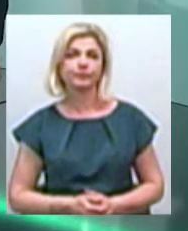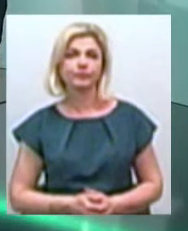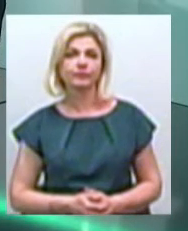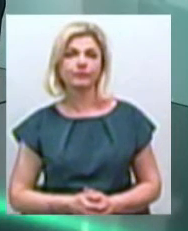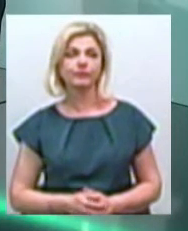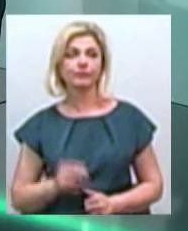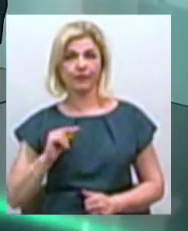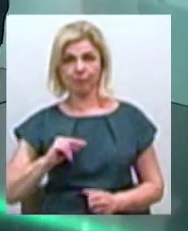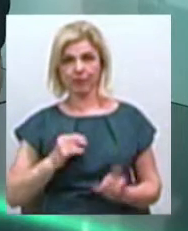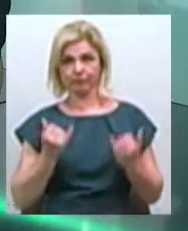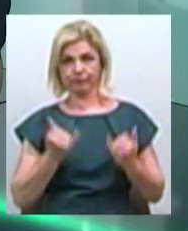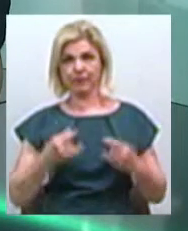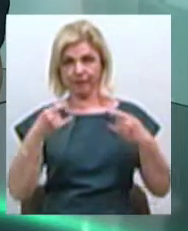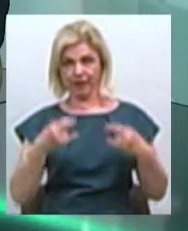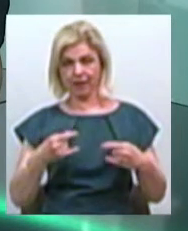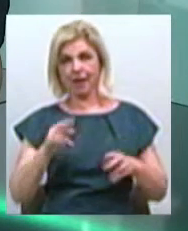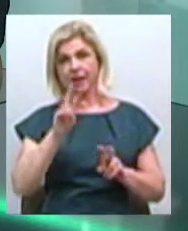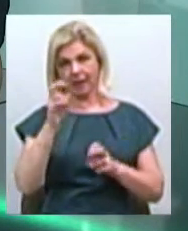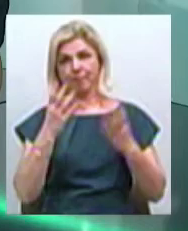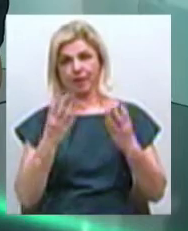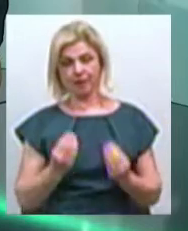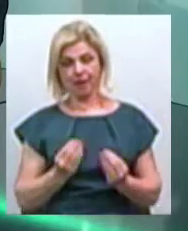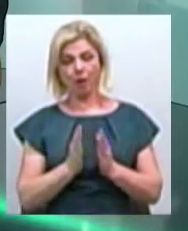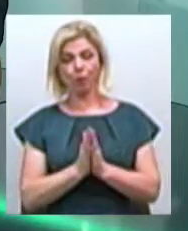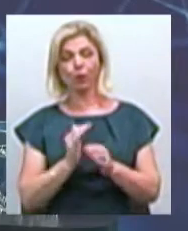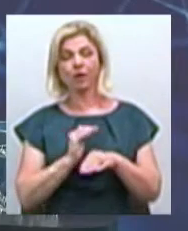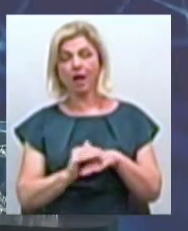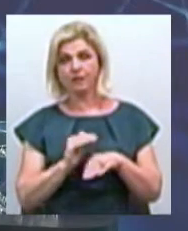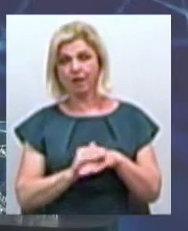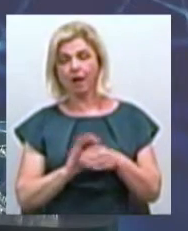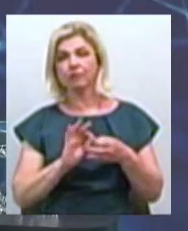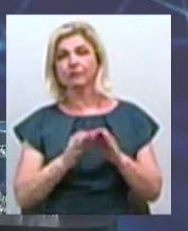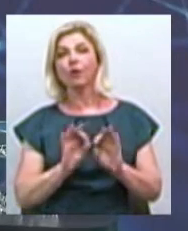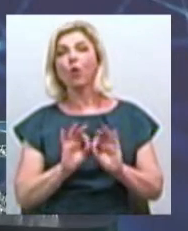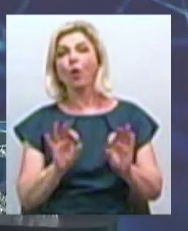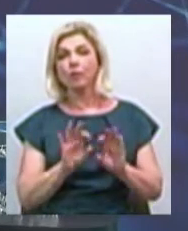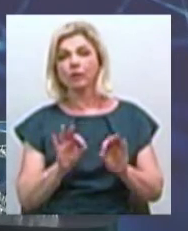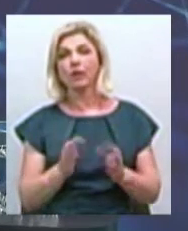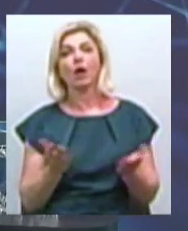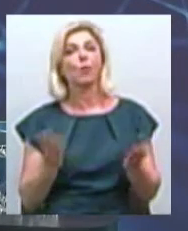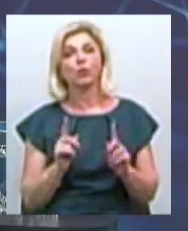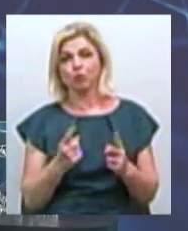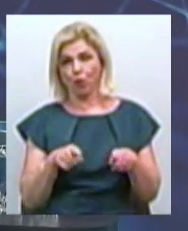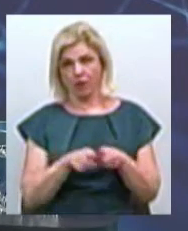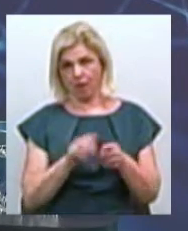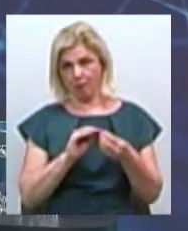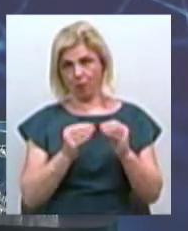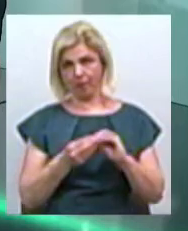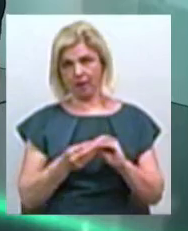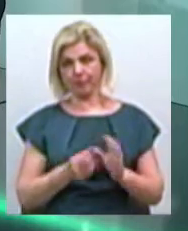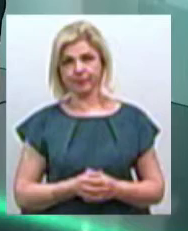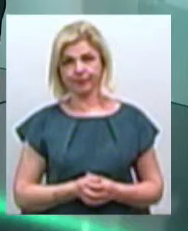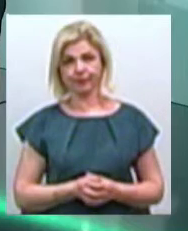Ми працюємо в прямому ефірі, це тема дня. Тетяна, будь ласка, прокоментуйте, чим викликані такі проблеми.